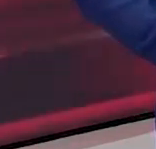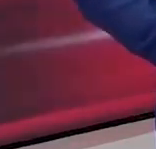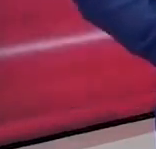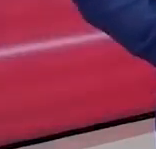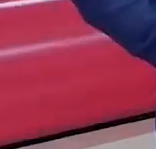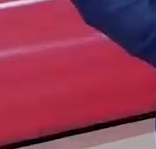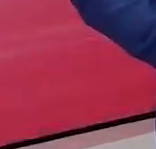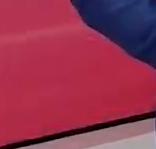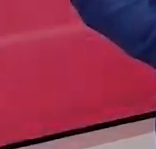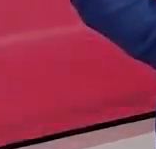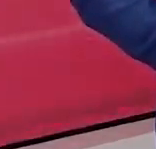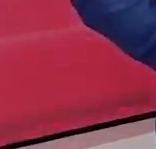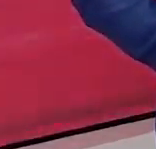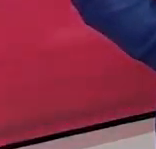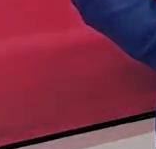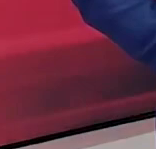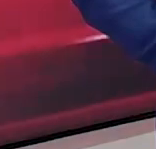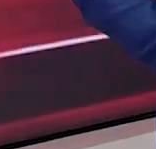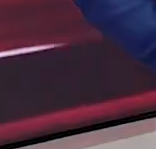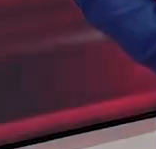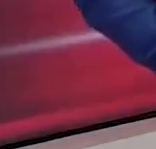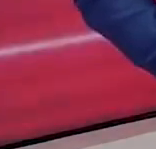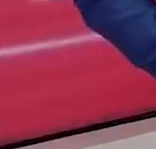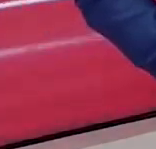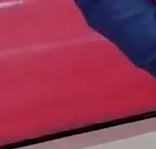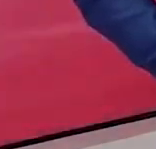TV www.gmanews.tv